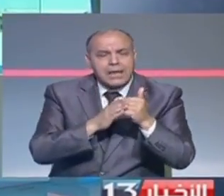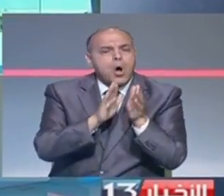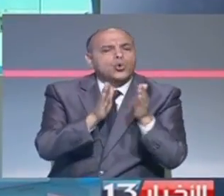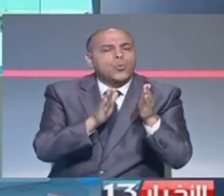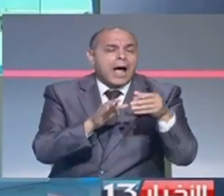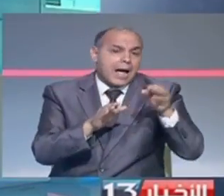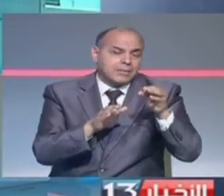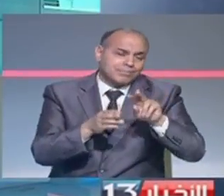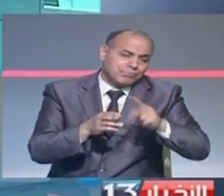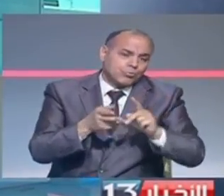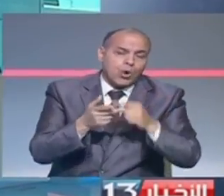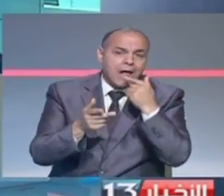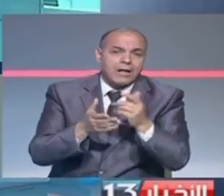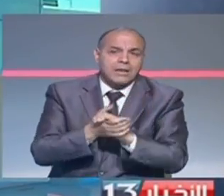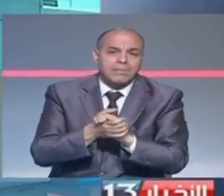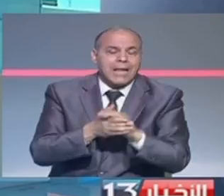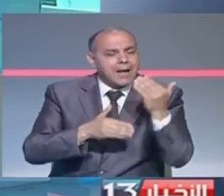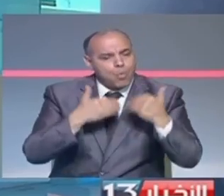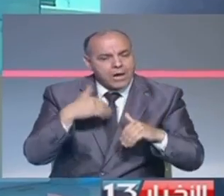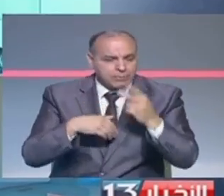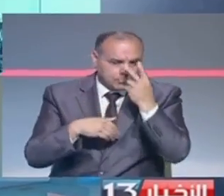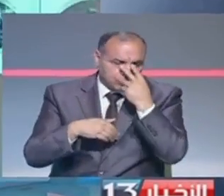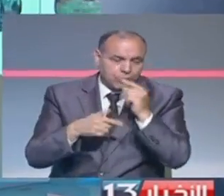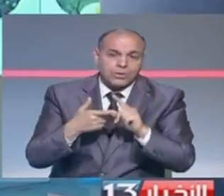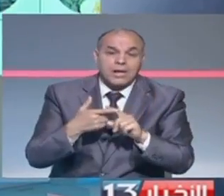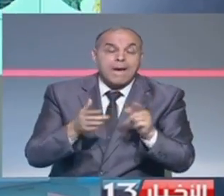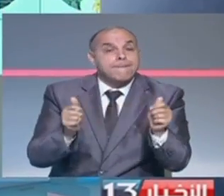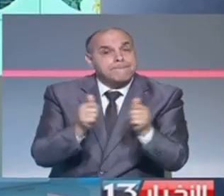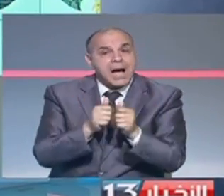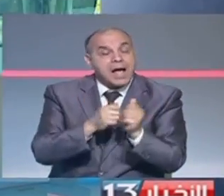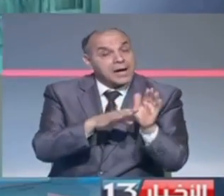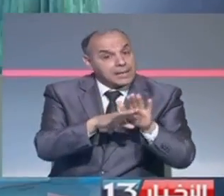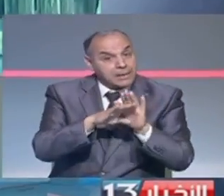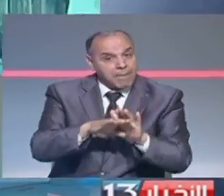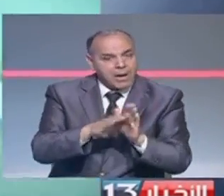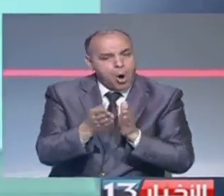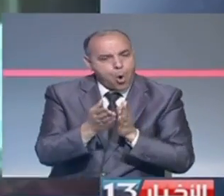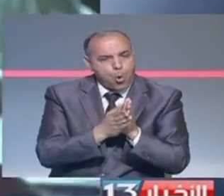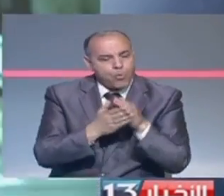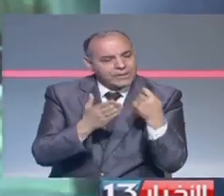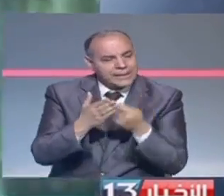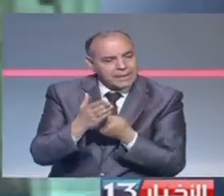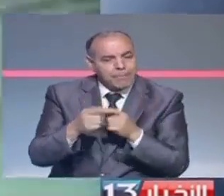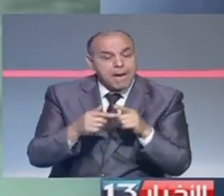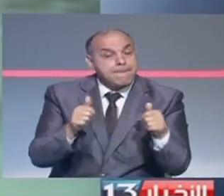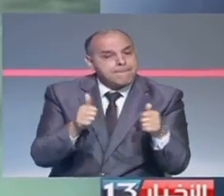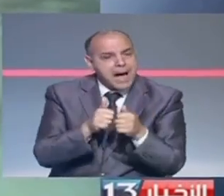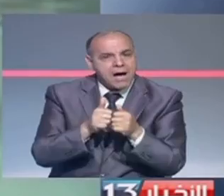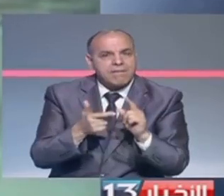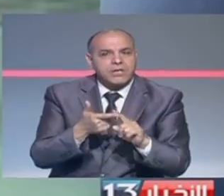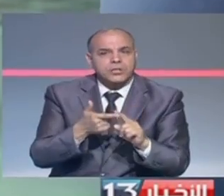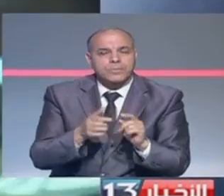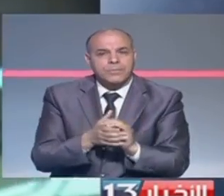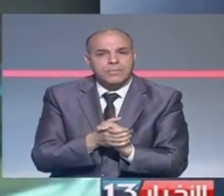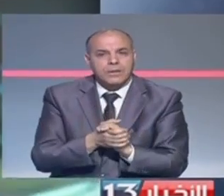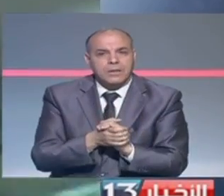اللي ذوي الاعاقه البصريه معا ضمان حقوق التاليف مع اه اه